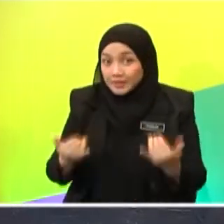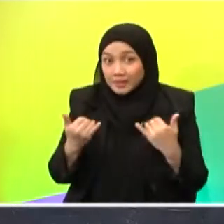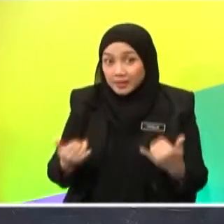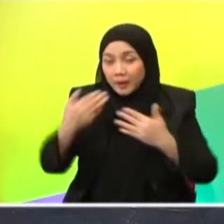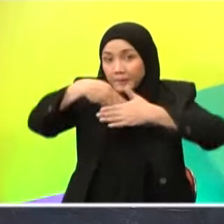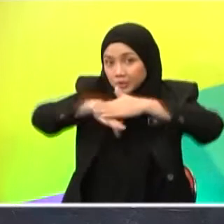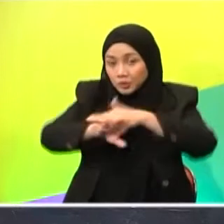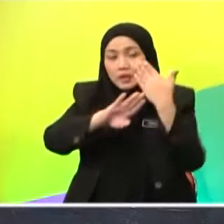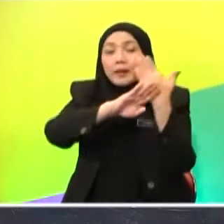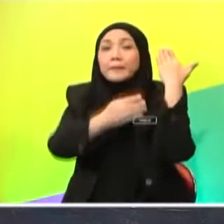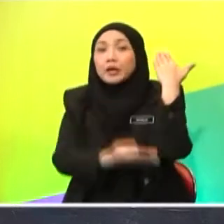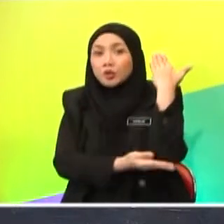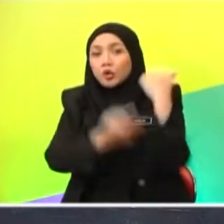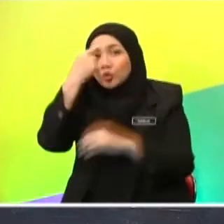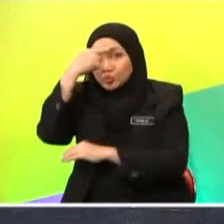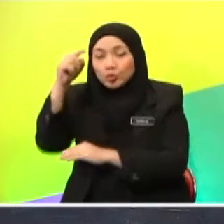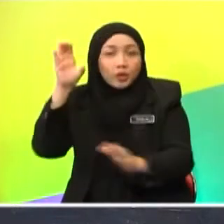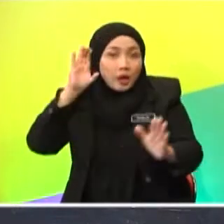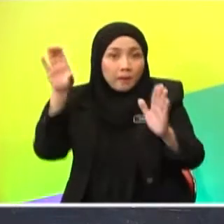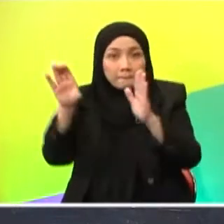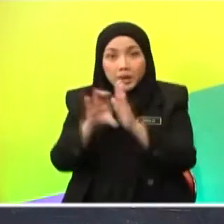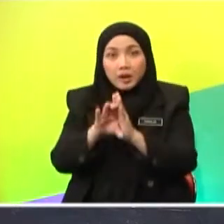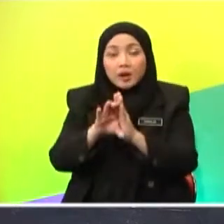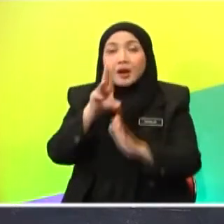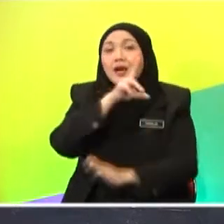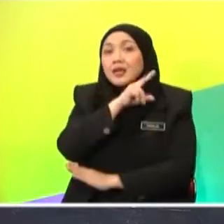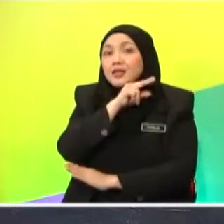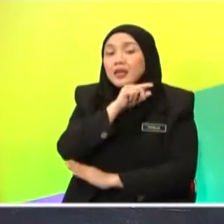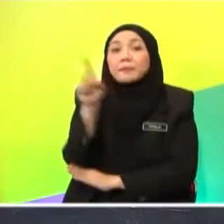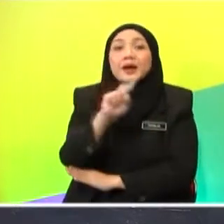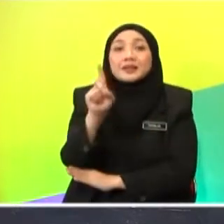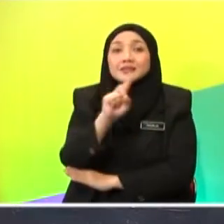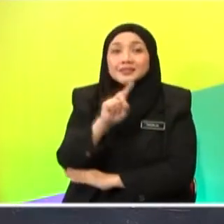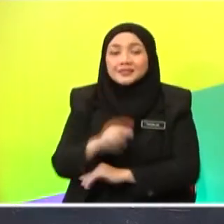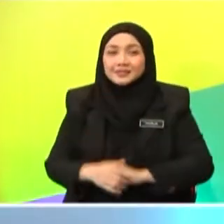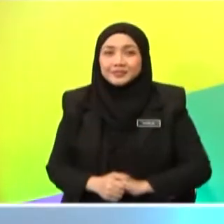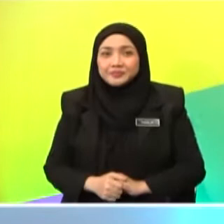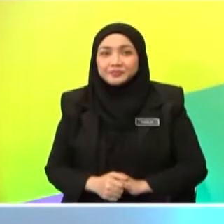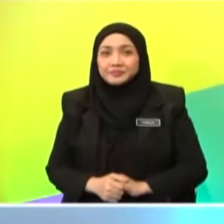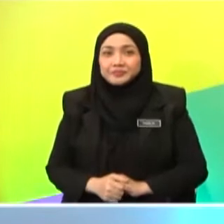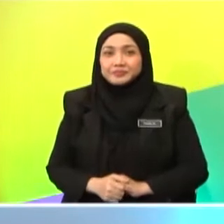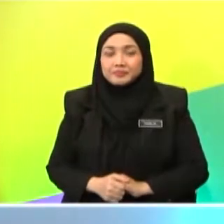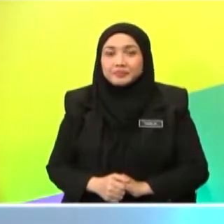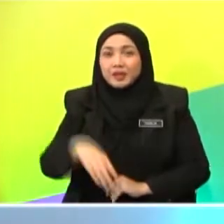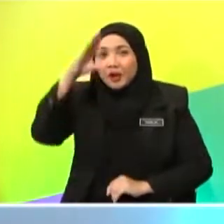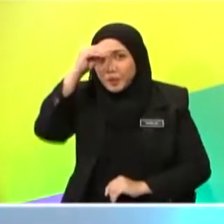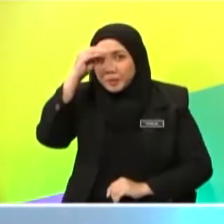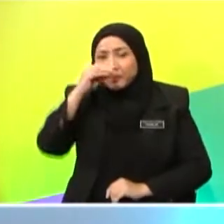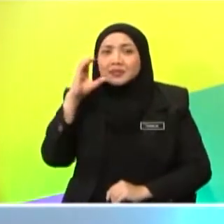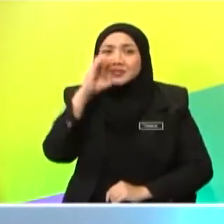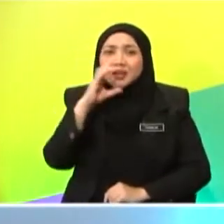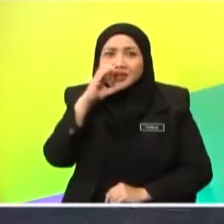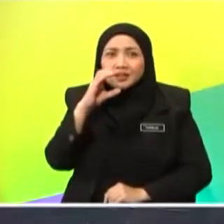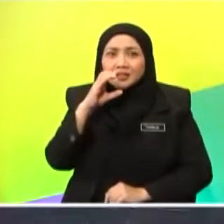untuk itik Iya ke cego itik Makanya bagi itik bisa dimasukkan dalam equity Oke macam di